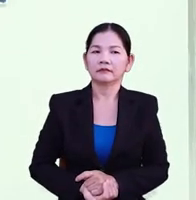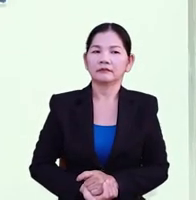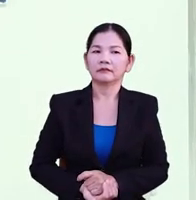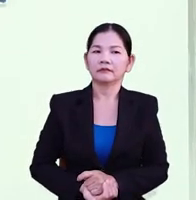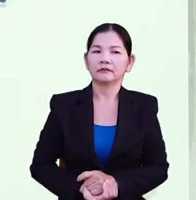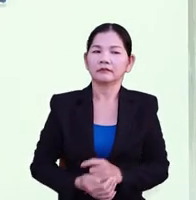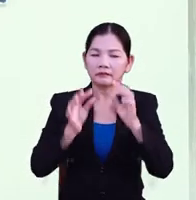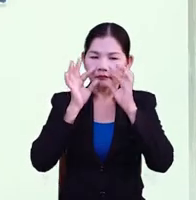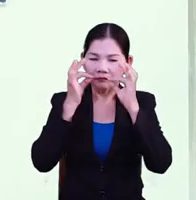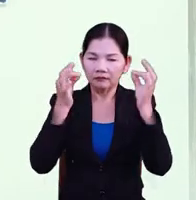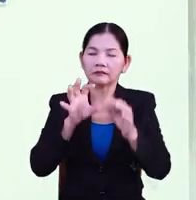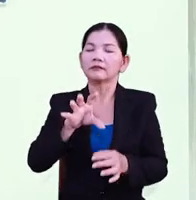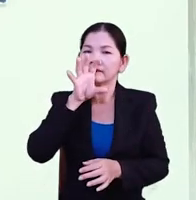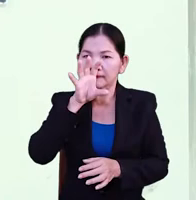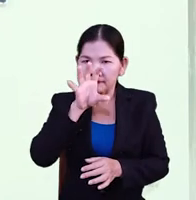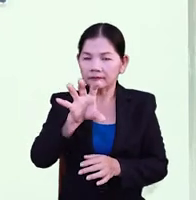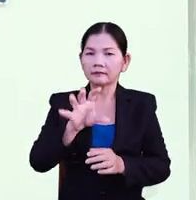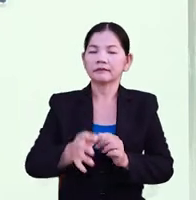ឆ្មាឬក៏ឆ្កែ